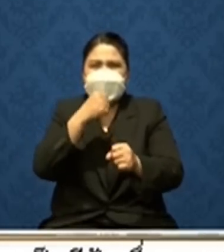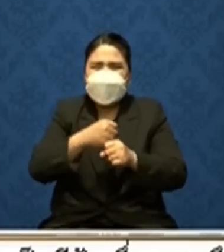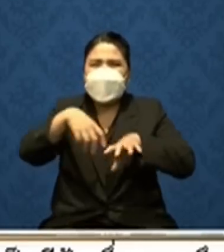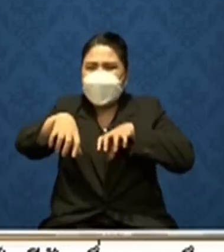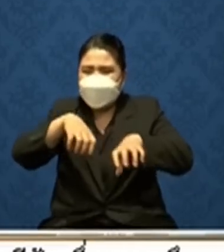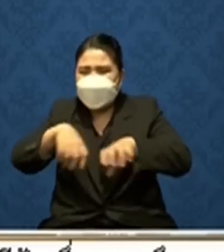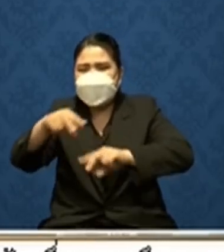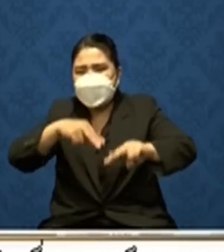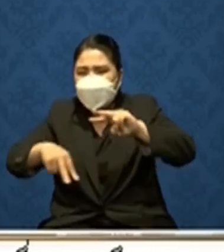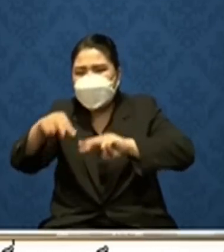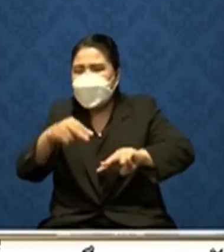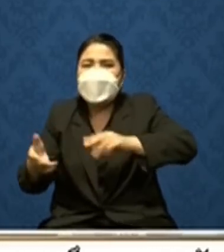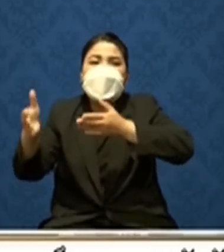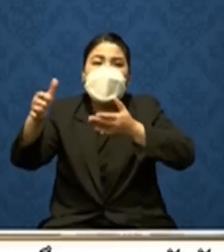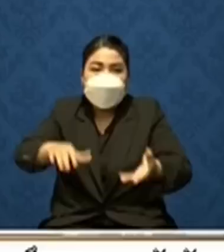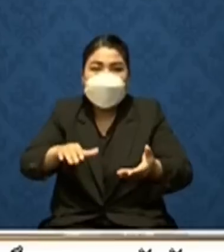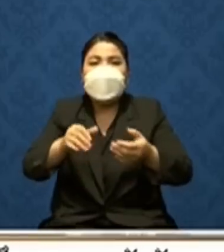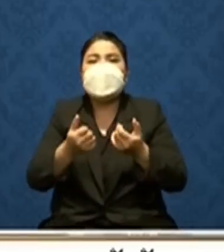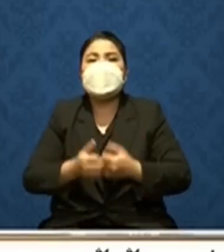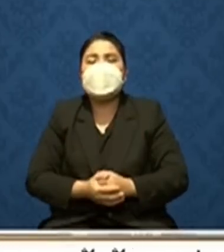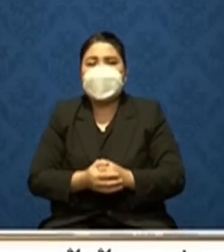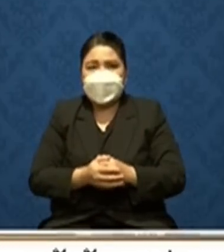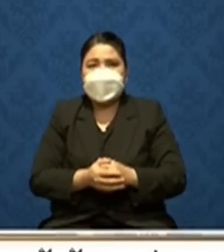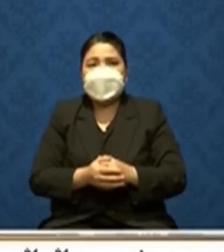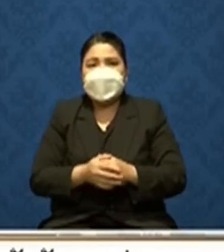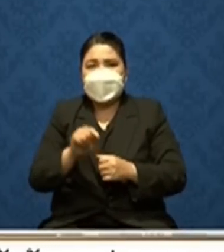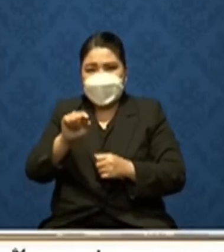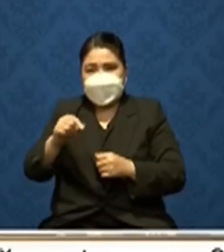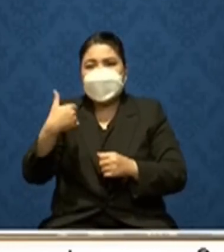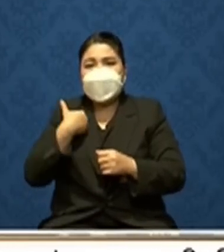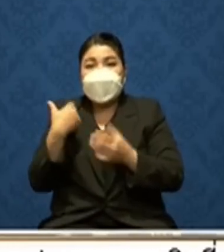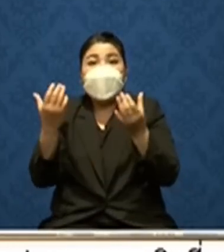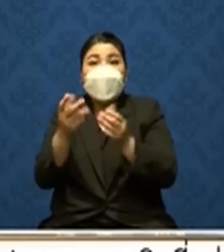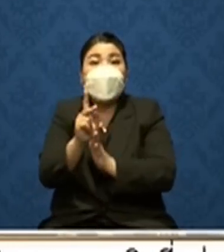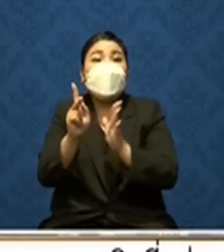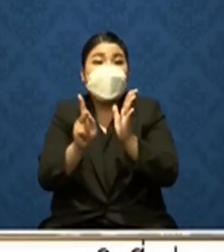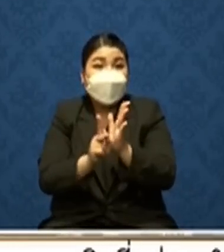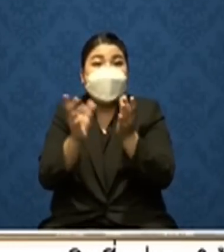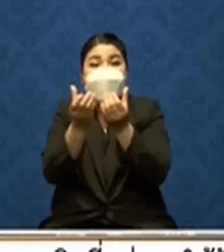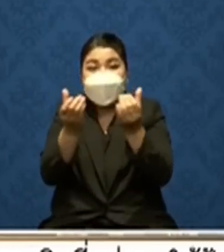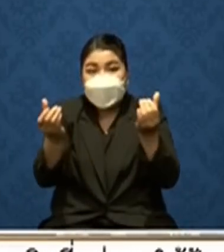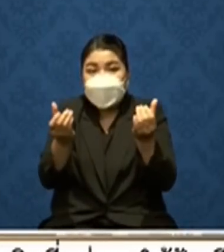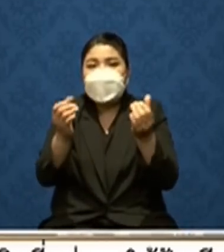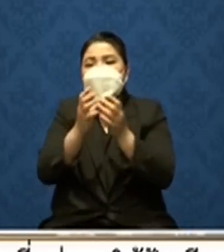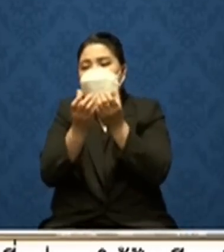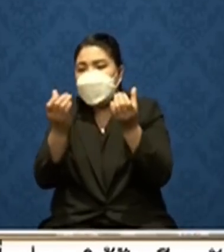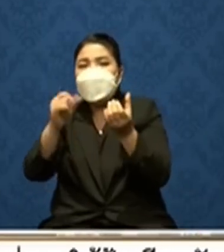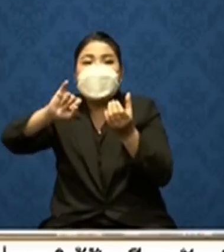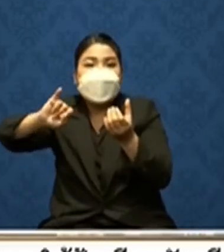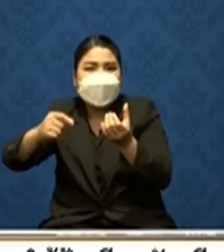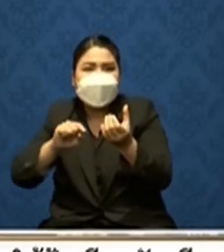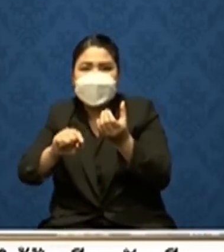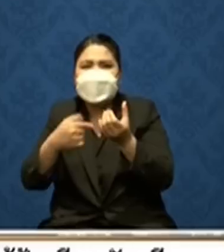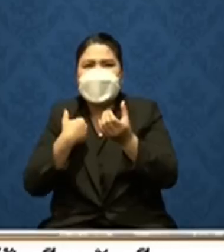ราชการแผ่นดินและจงใจฝ่าฝืนบทไม่อยากดำเนินกฎหมายฝ่าฝืนมาตรฐานจริยธรรมซอย